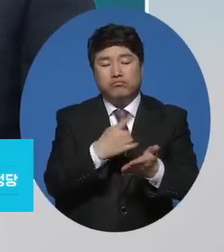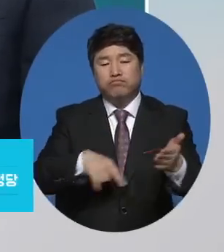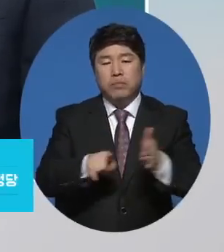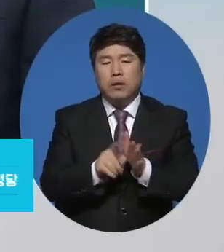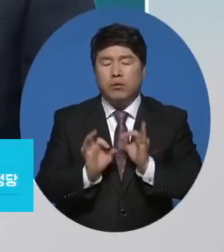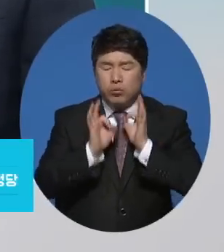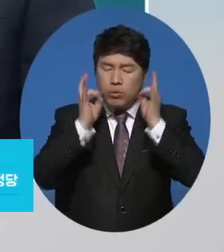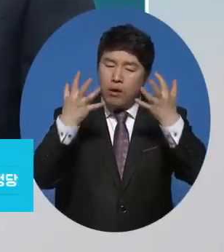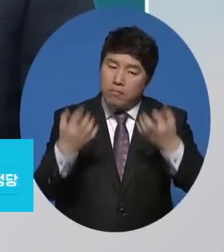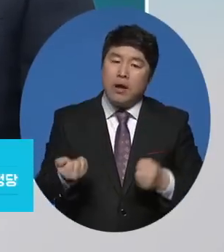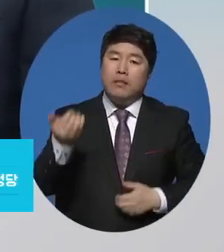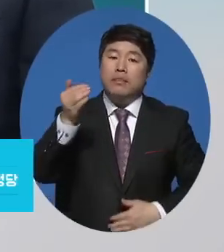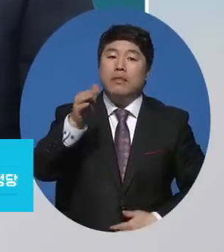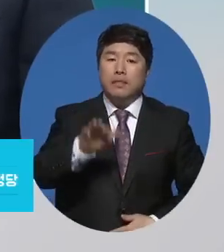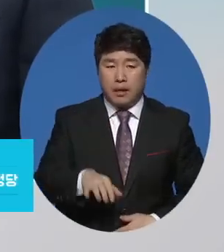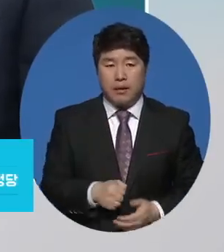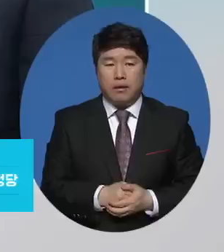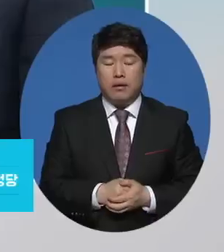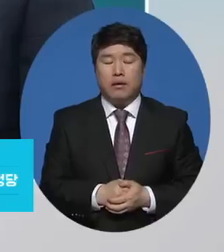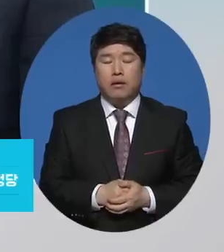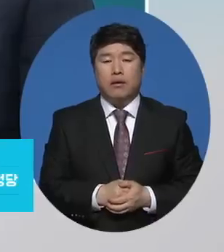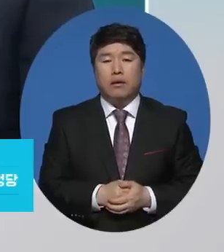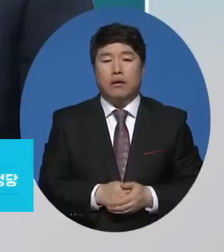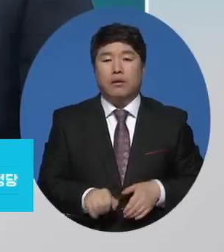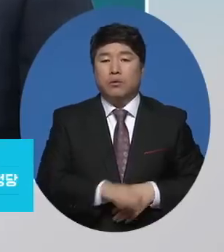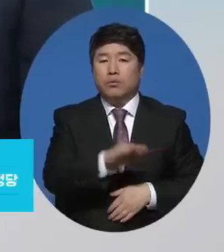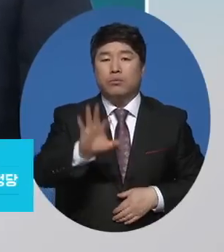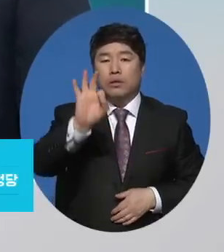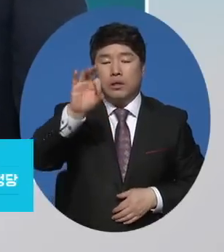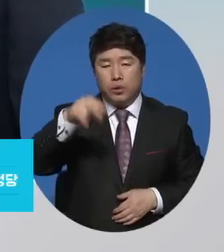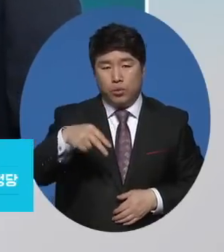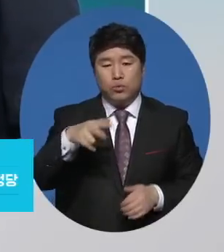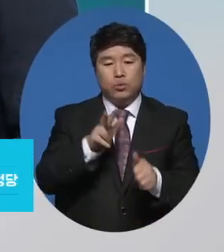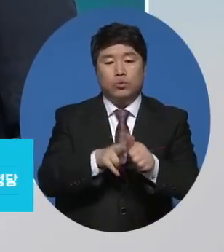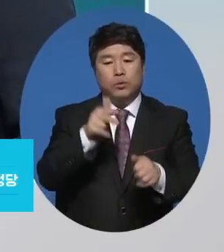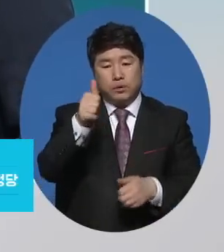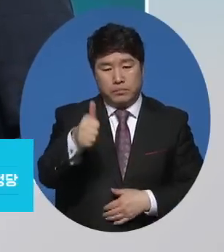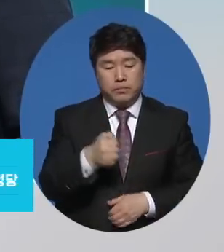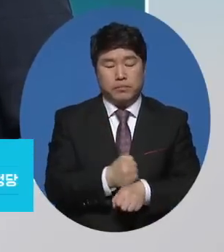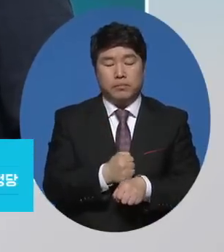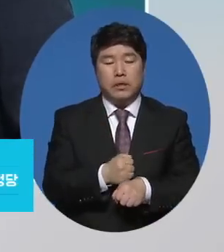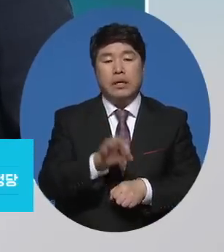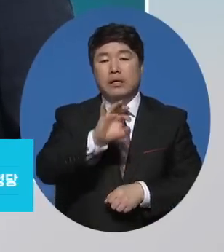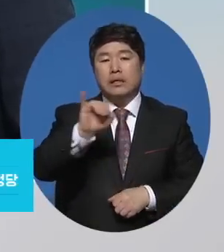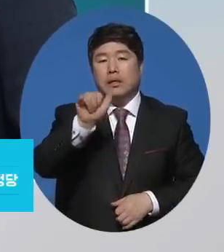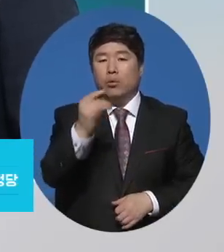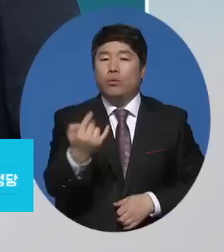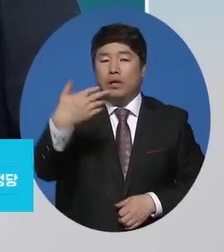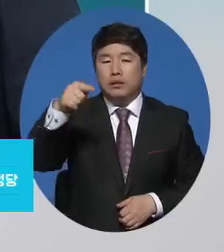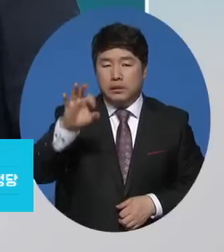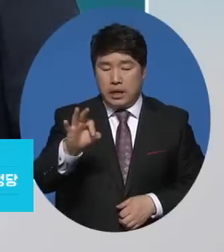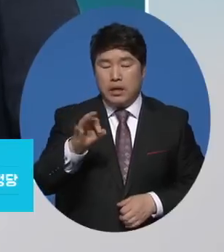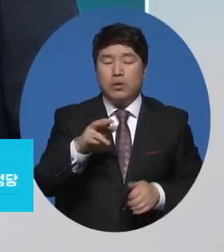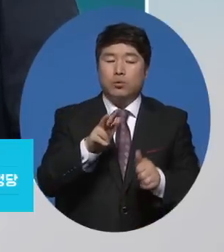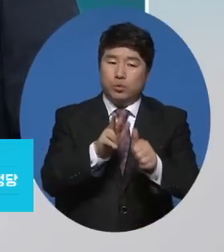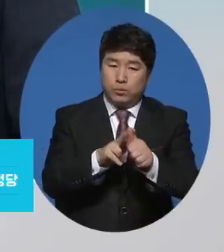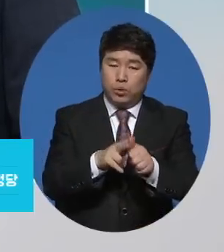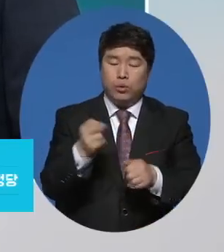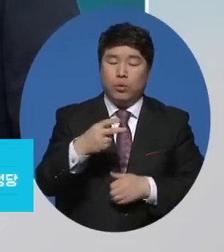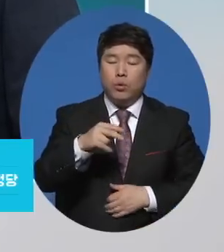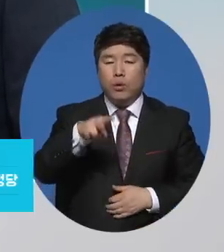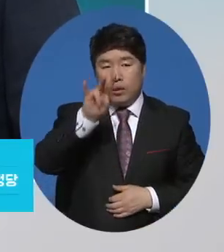했는데요 어 우리 유후보님 같은 경우에는 이회창 후보님 또 박근혜